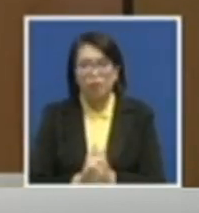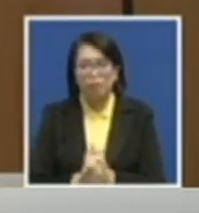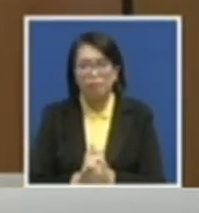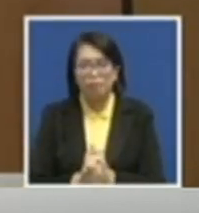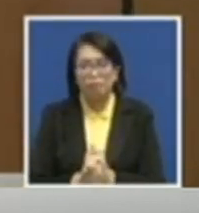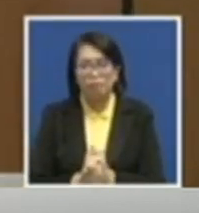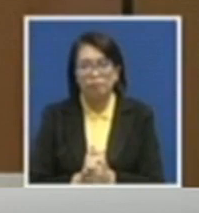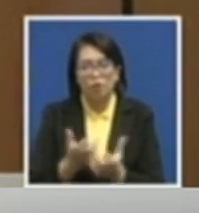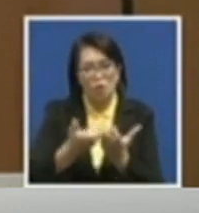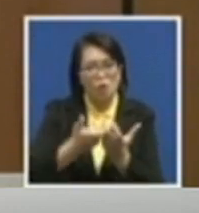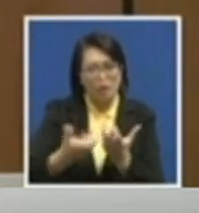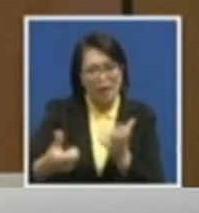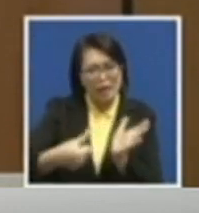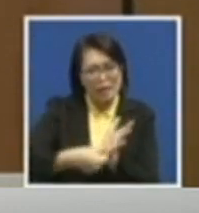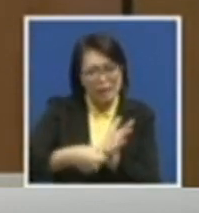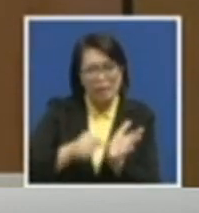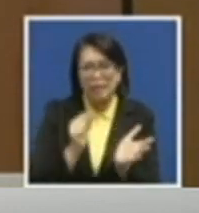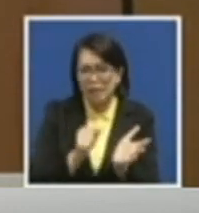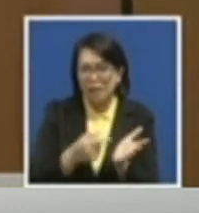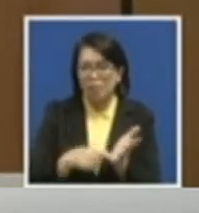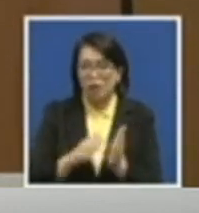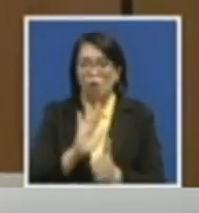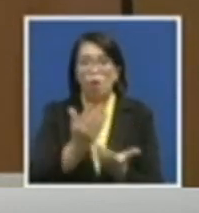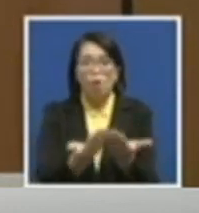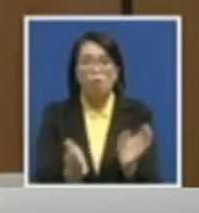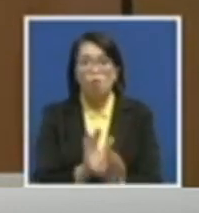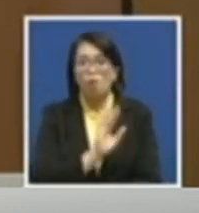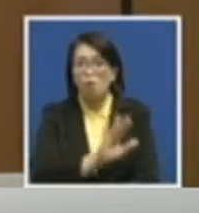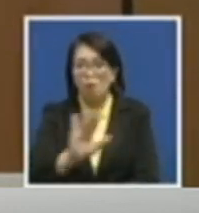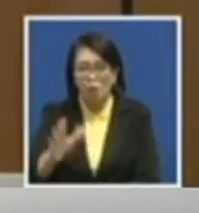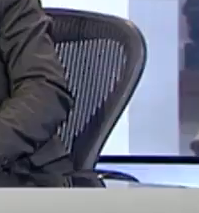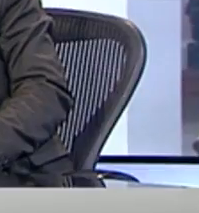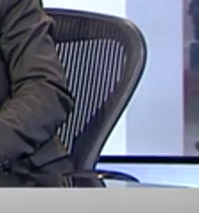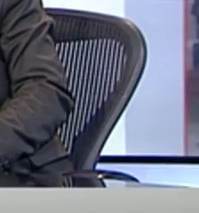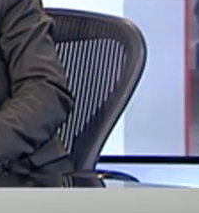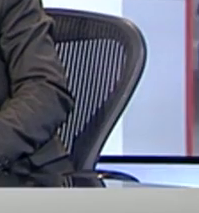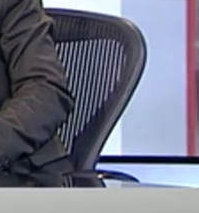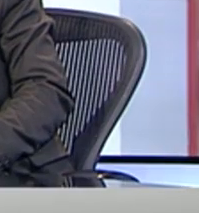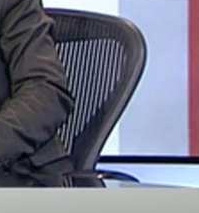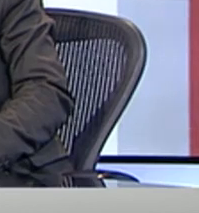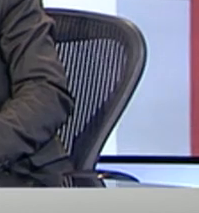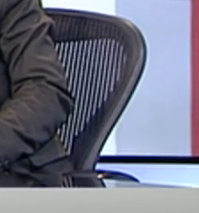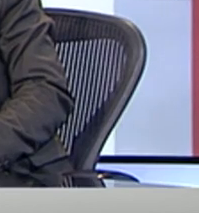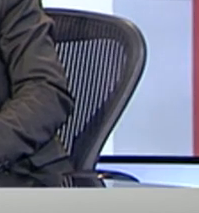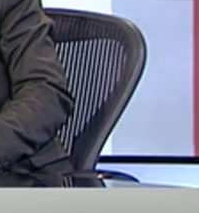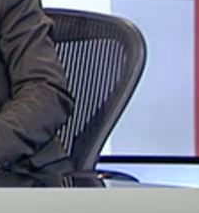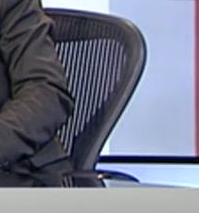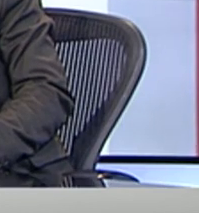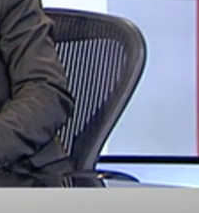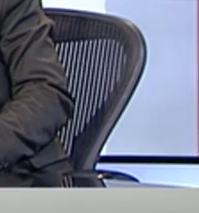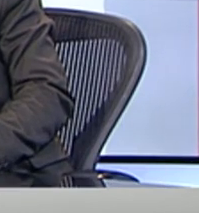ารัฐดูมเขียนมาเพื่ออะไรเขียนมาเพื่อดักว่าเฮ้ยถ้าคุณจะจำนำข้าว15,000คุณต้องบอกด้วยนะว่าที่มาของรายได้มาจาก